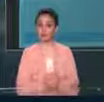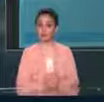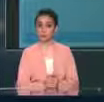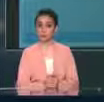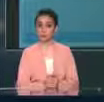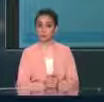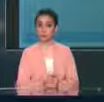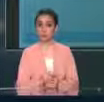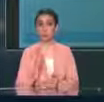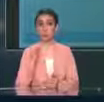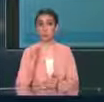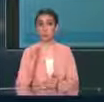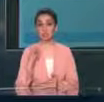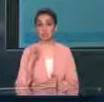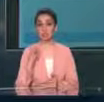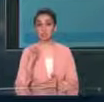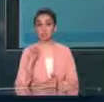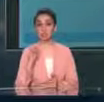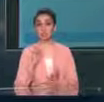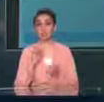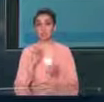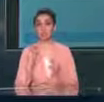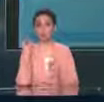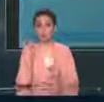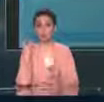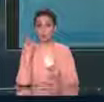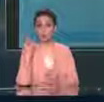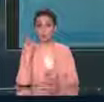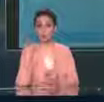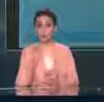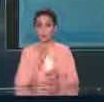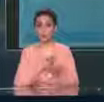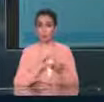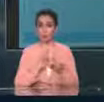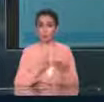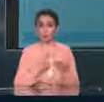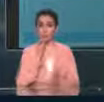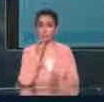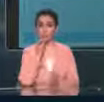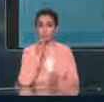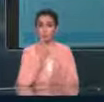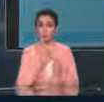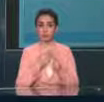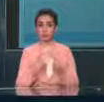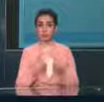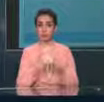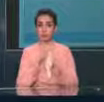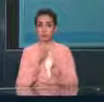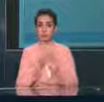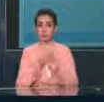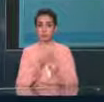алишер навои публицист ученый поэт сказал такие слова